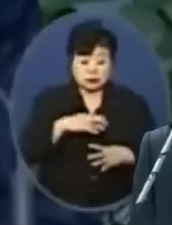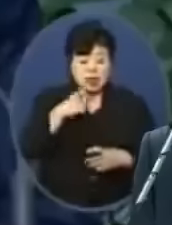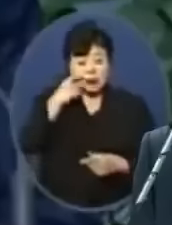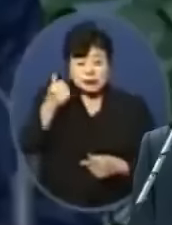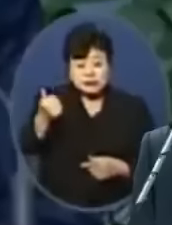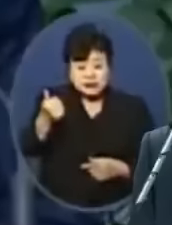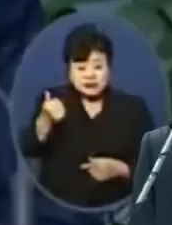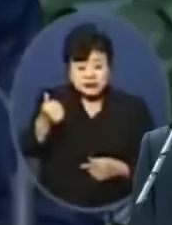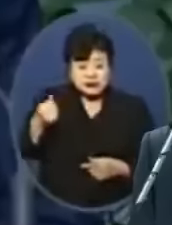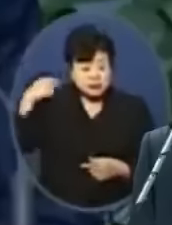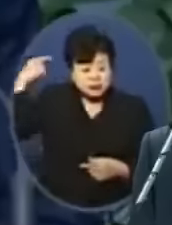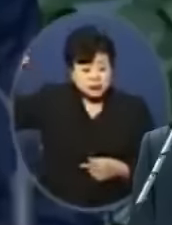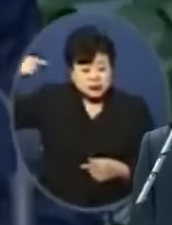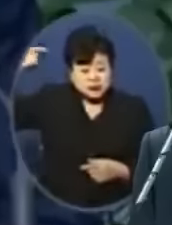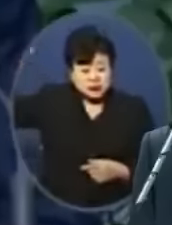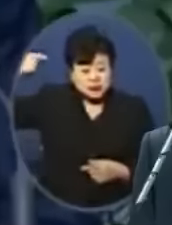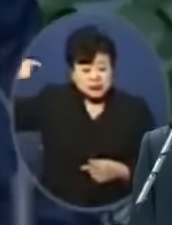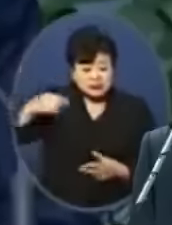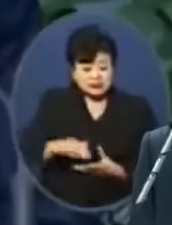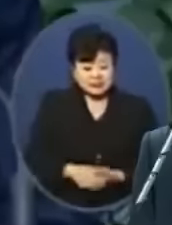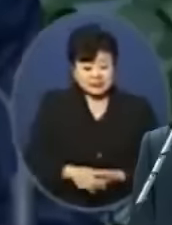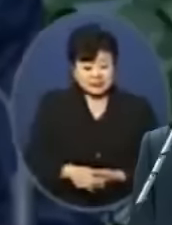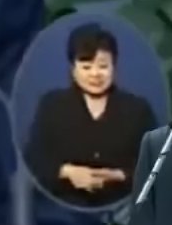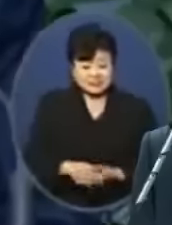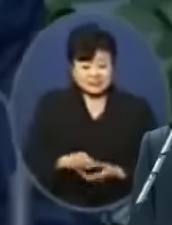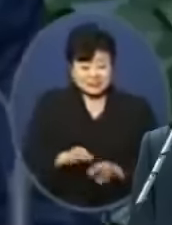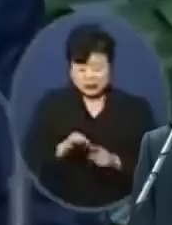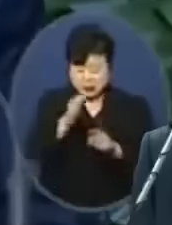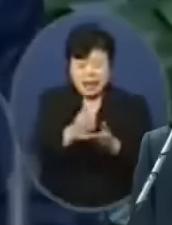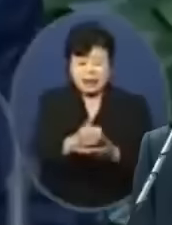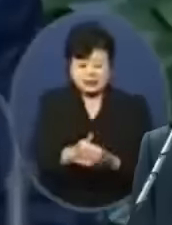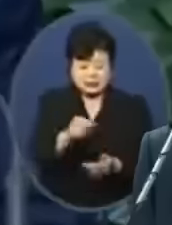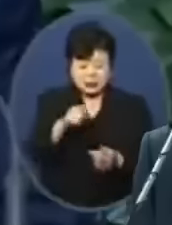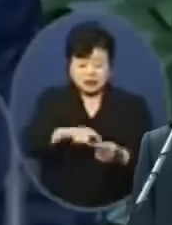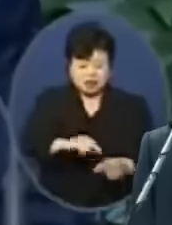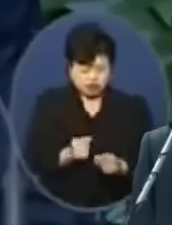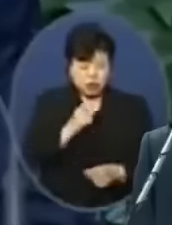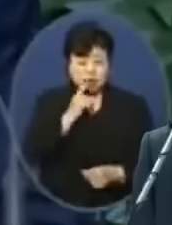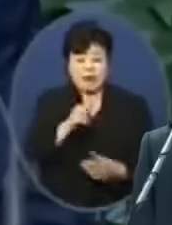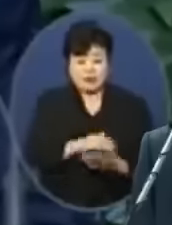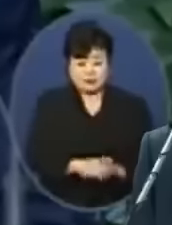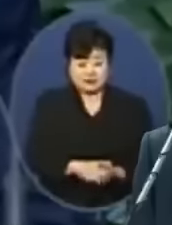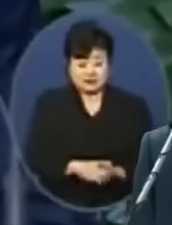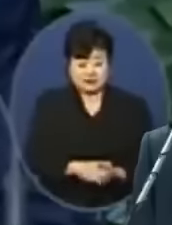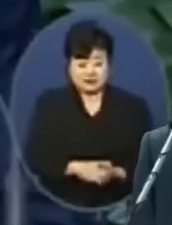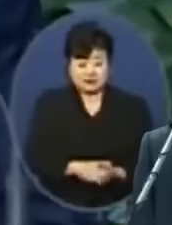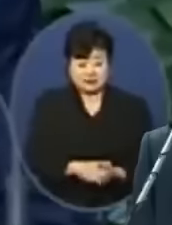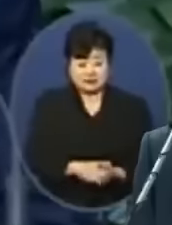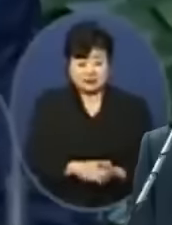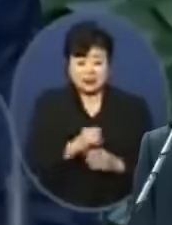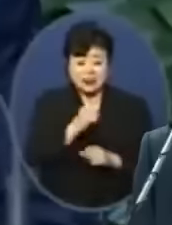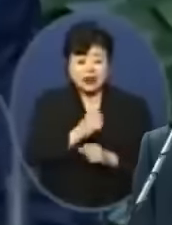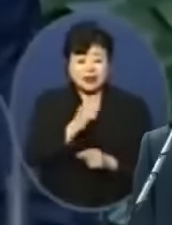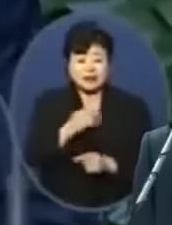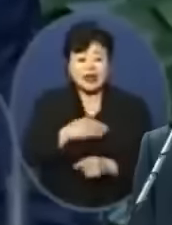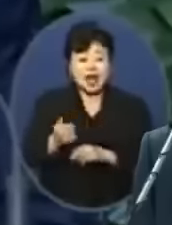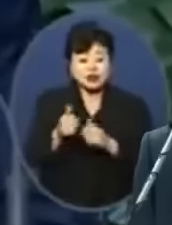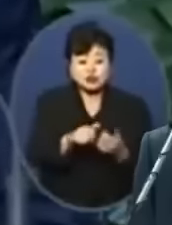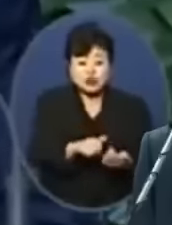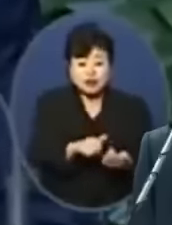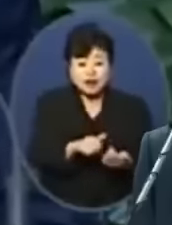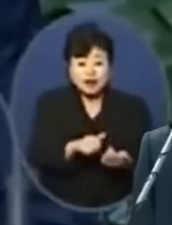아버지 좀 이렇게 된 거 아닙니까? 그러니까 잔소리 말고 내 시킨 대로 하라. 그러고 하는 말이 내가